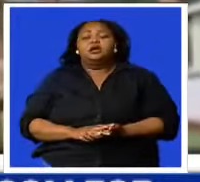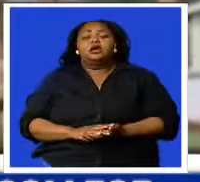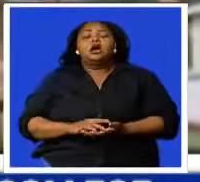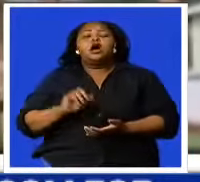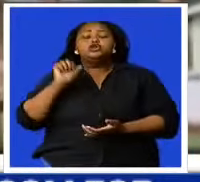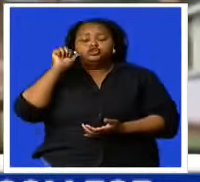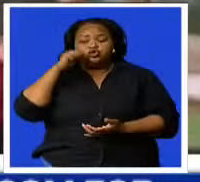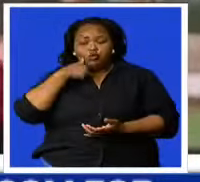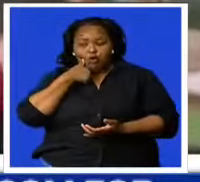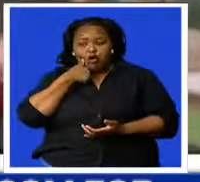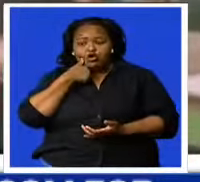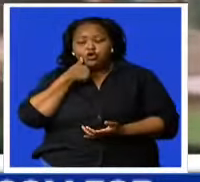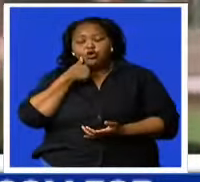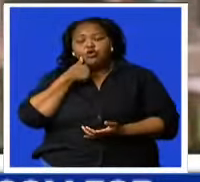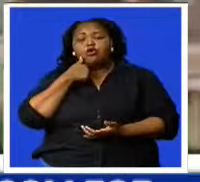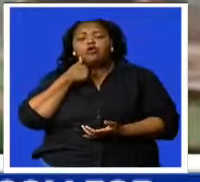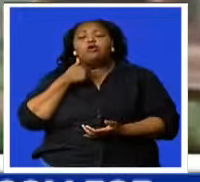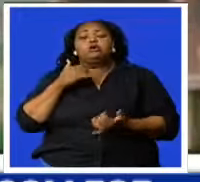wena wekunene.